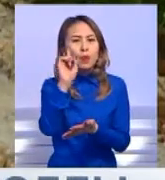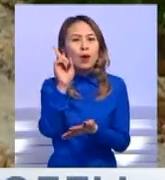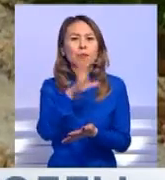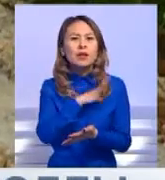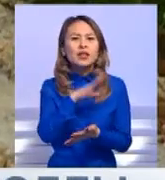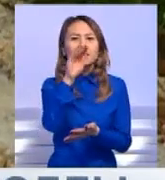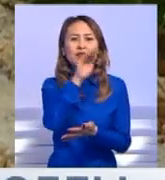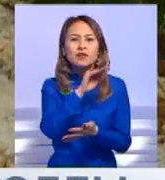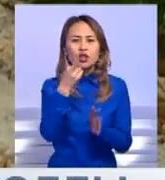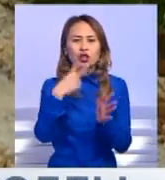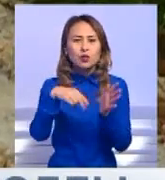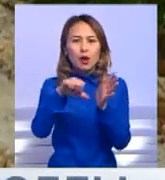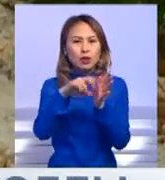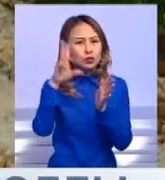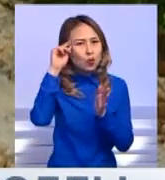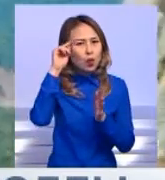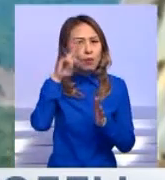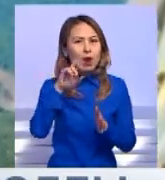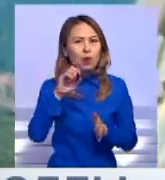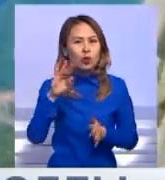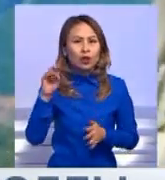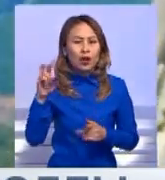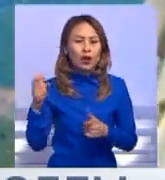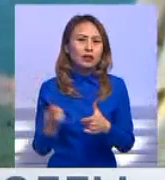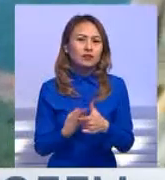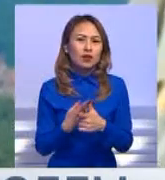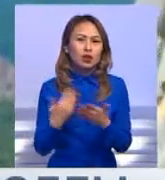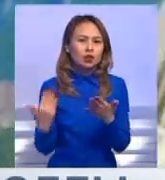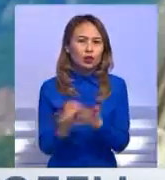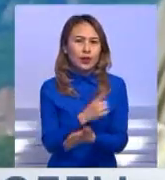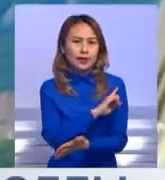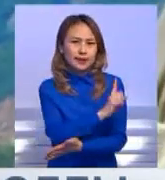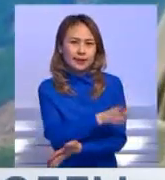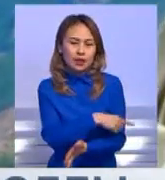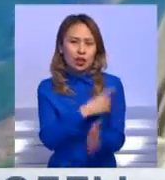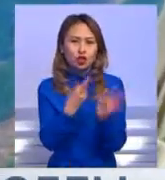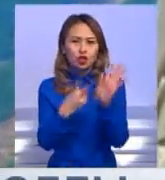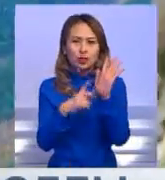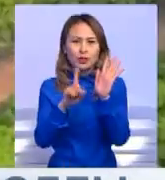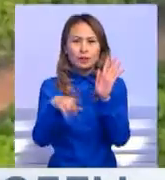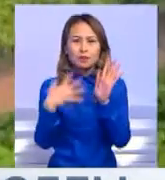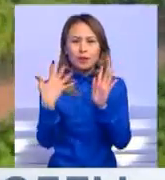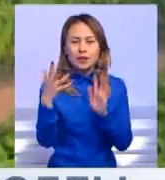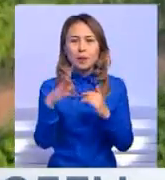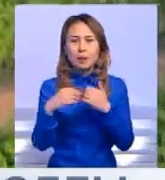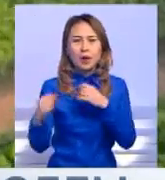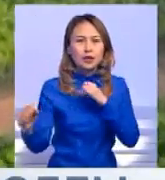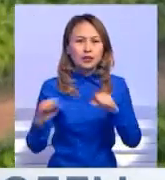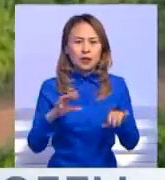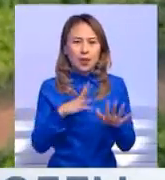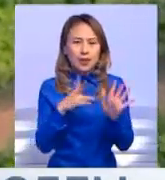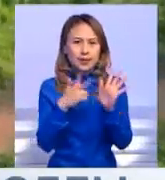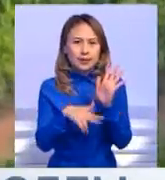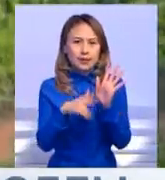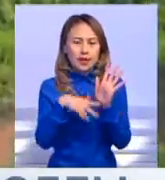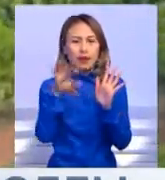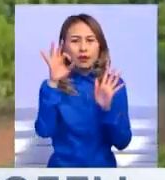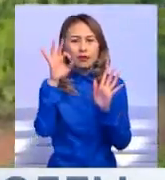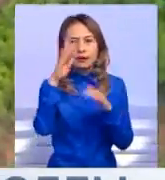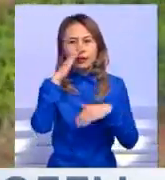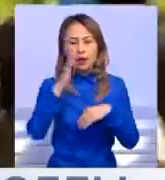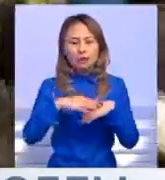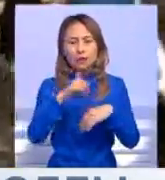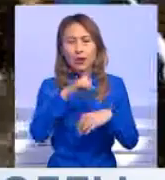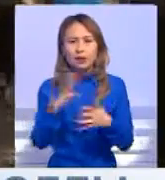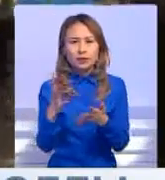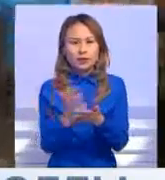ақпан айының 26-сы күні Папуа жаңа Гвинеяда бұдан да күшті 7,5 балдық жер сілкінісі болып 80 адам қаза тапқан еді.